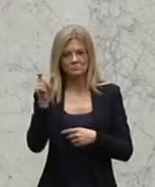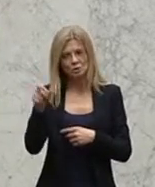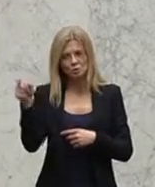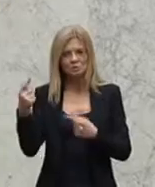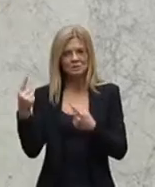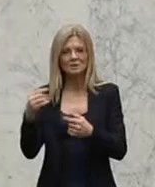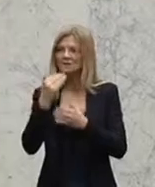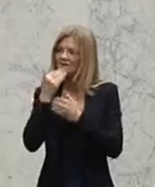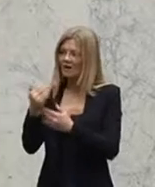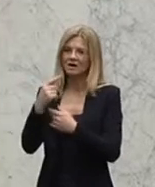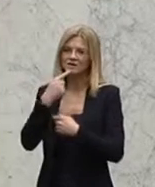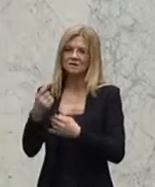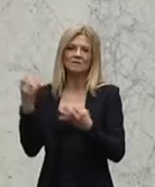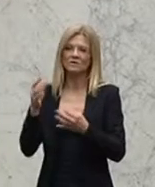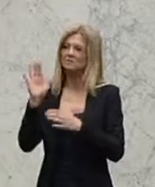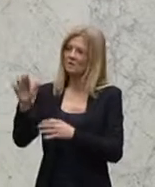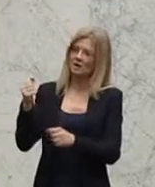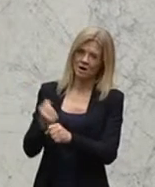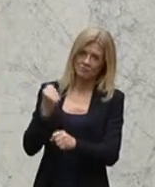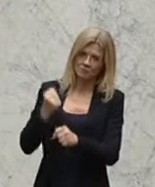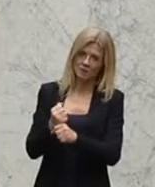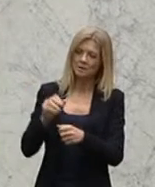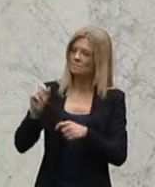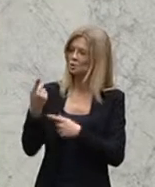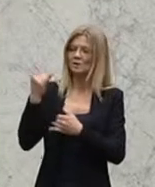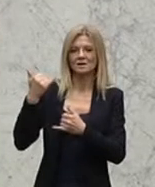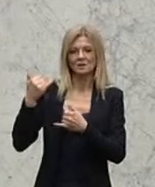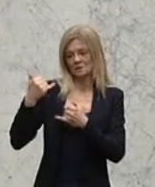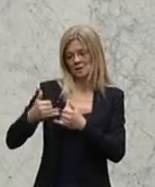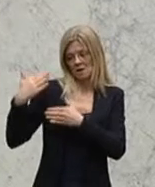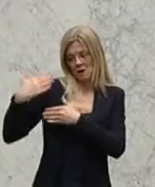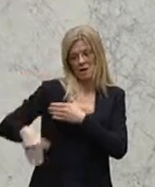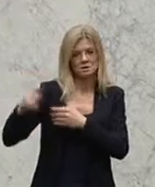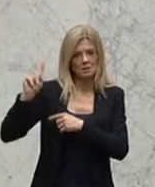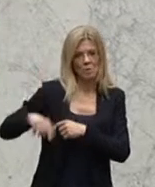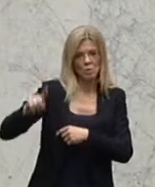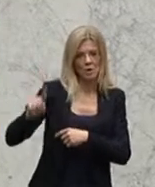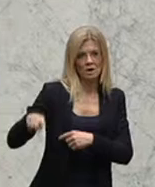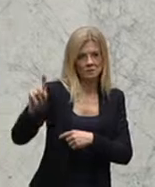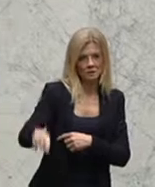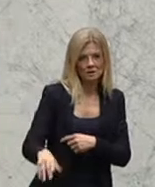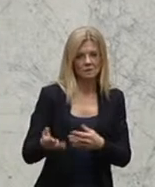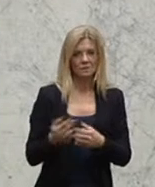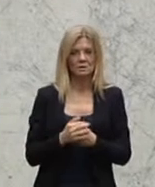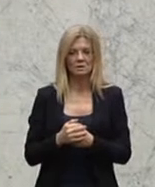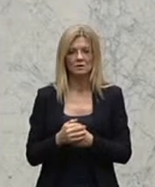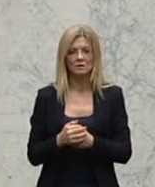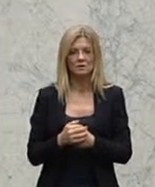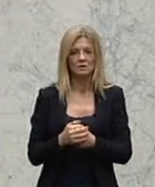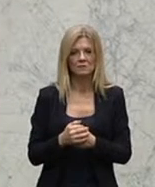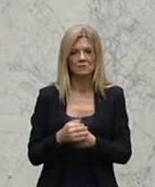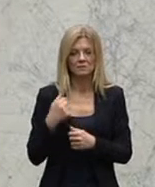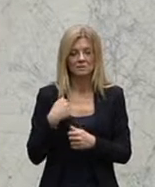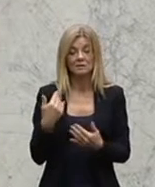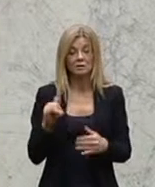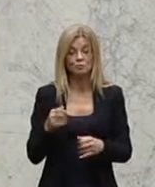Arbeit, gerade in den letzten starken Monaten. Ich denke auch an die alles andere als